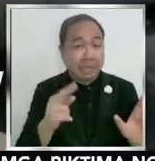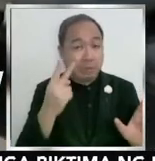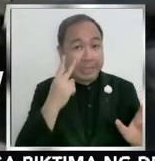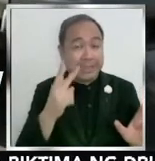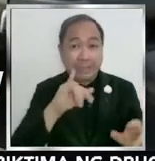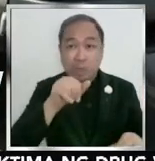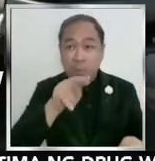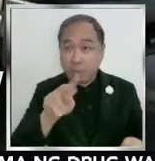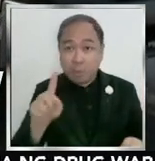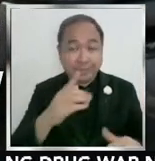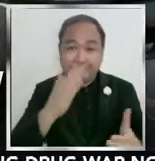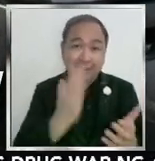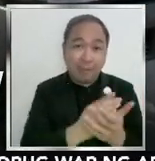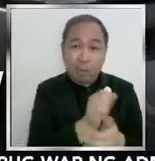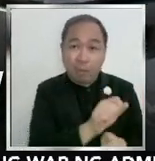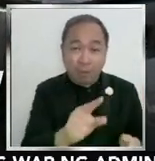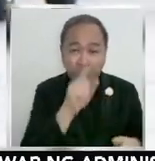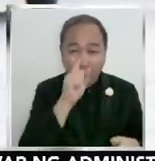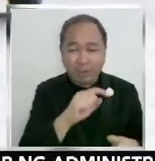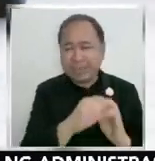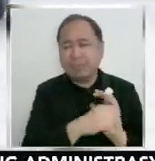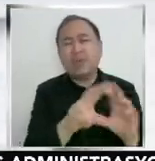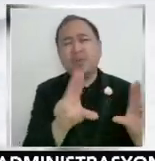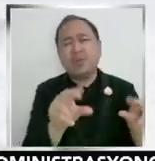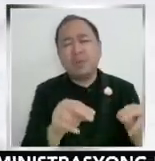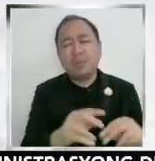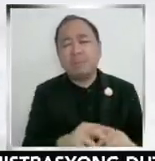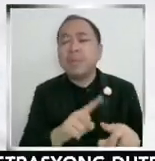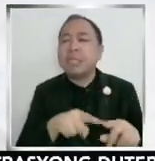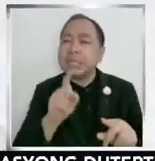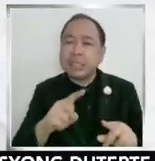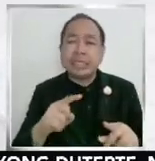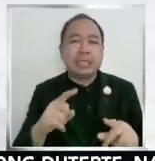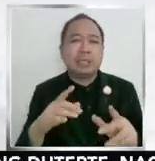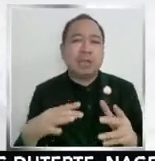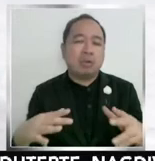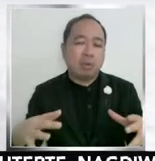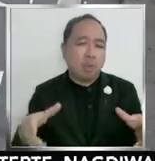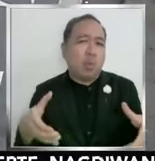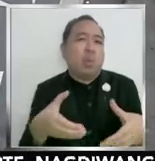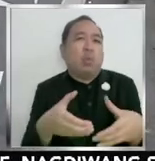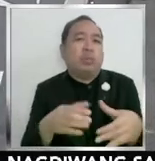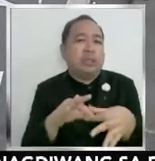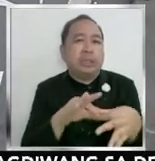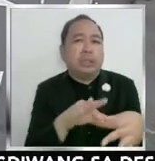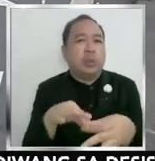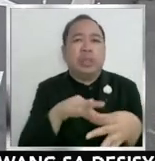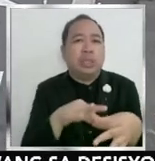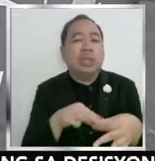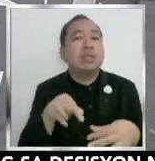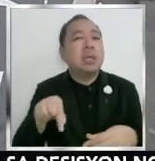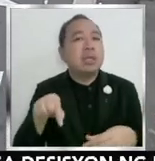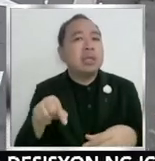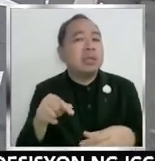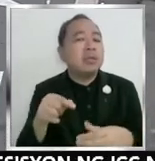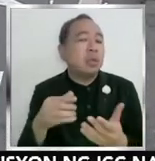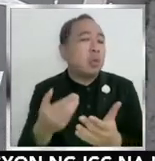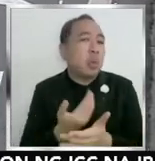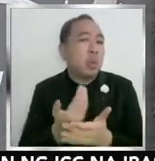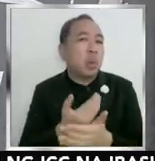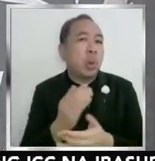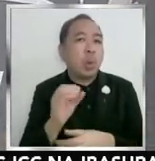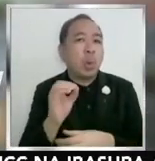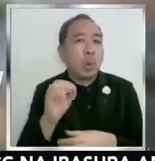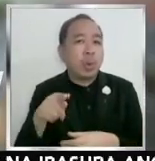lahat. Pero kailangan na mag-consolidate bilang kooperatiba bago matapos ang taon. Sabi ng LTFRB, hindi i-extend